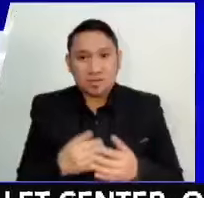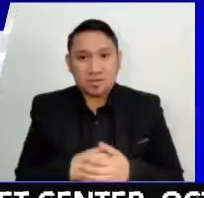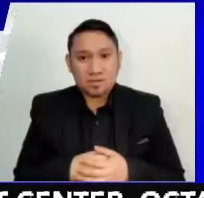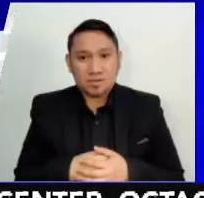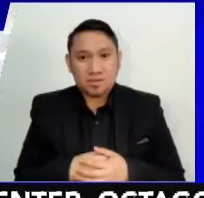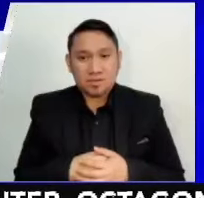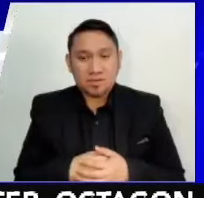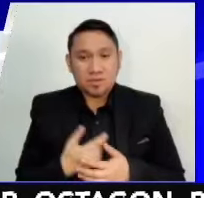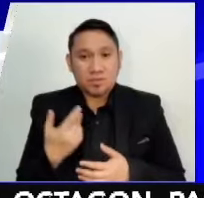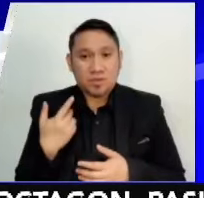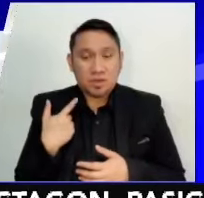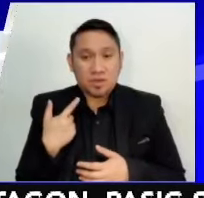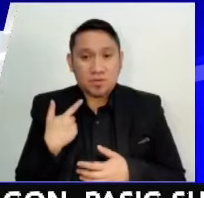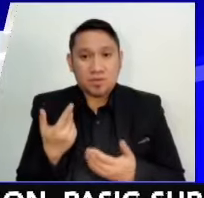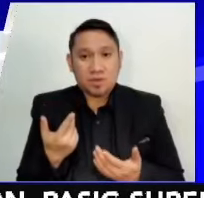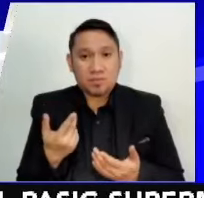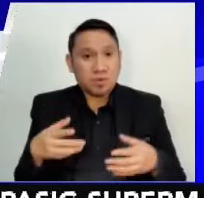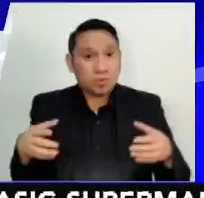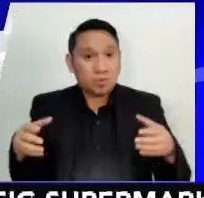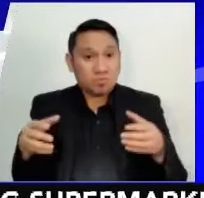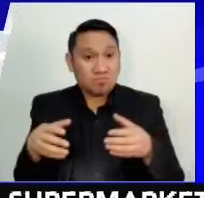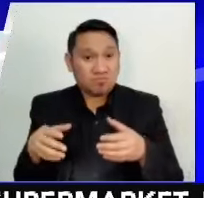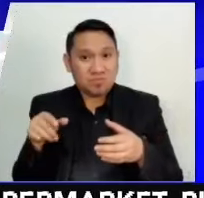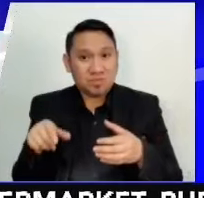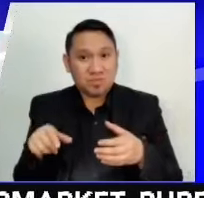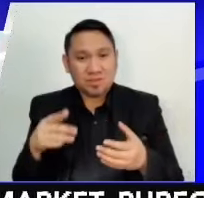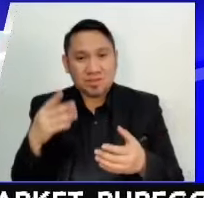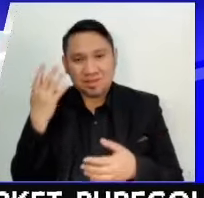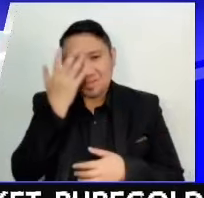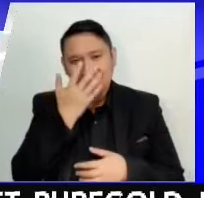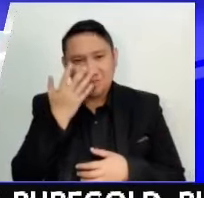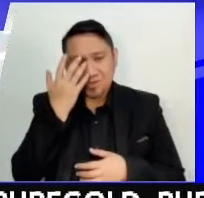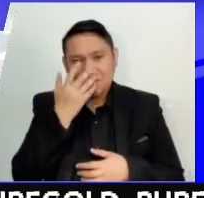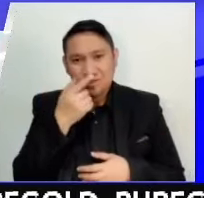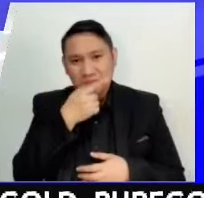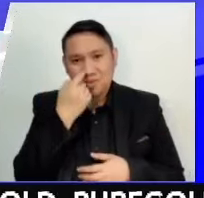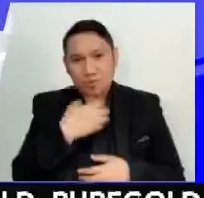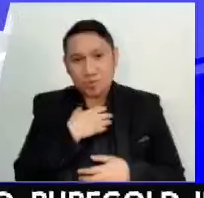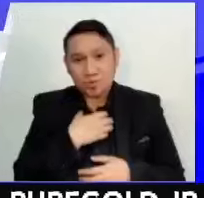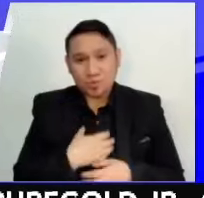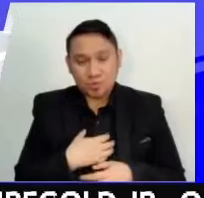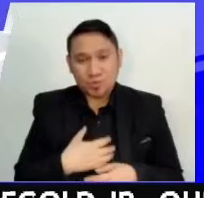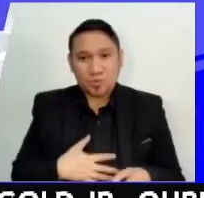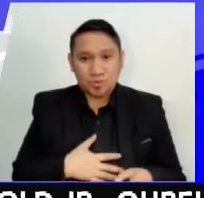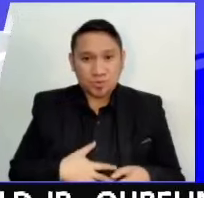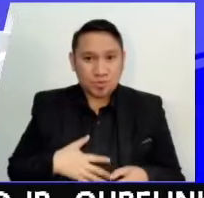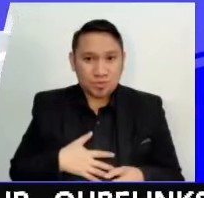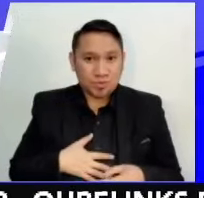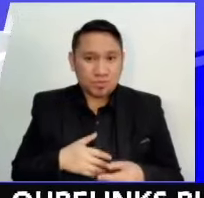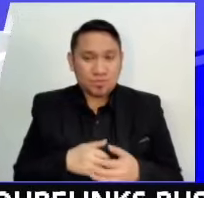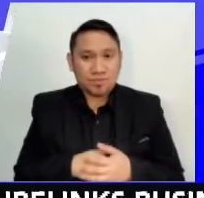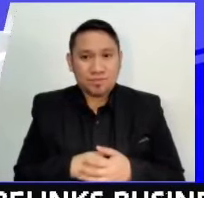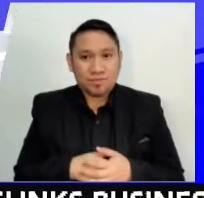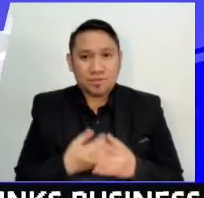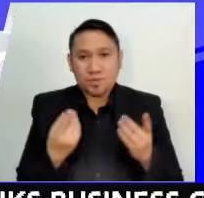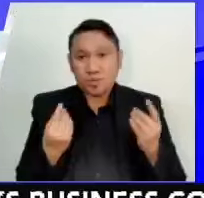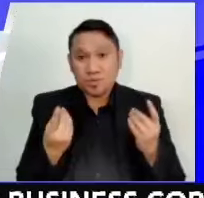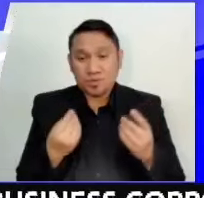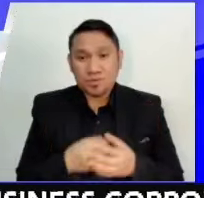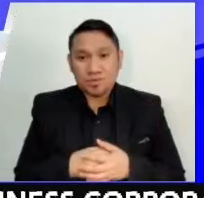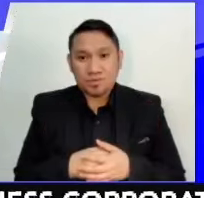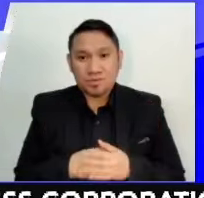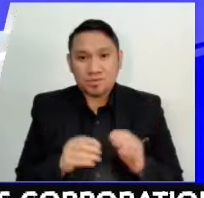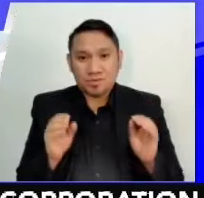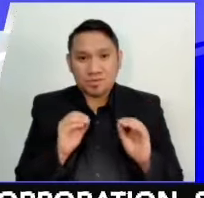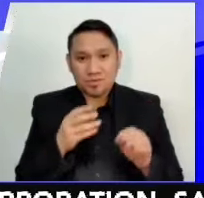mga tropa na nahihilo kasi gutom, kumakalam yung tiyan sa gabi. Anong ginagawa niyo pagka ganun? Wala po, sir. Natutulog na